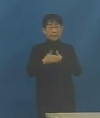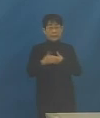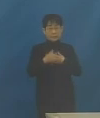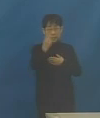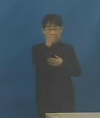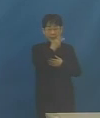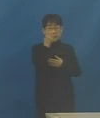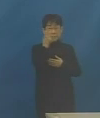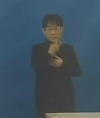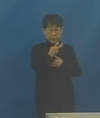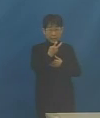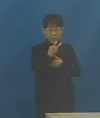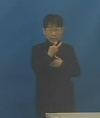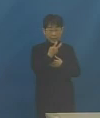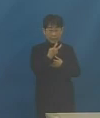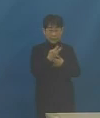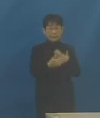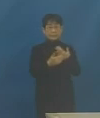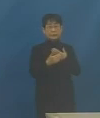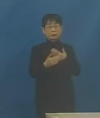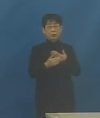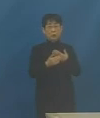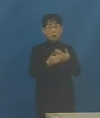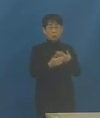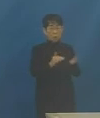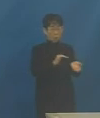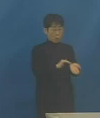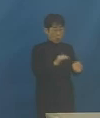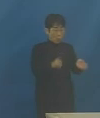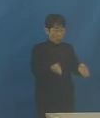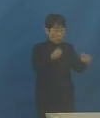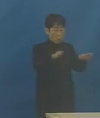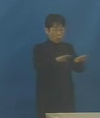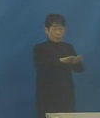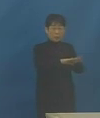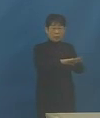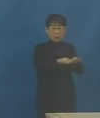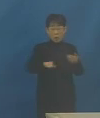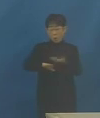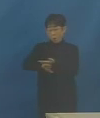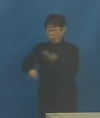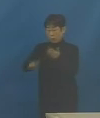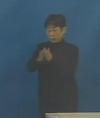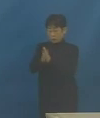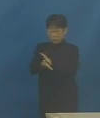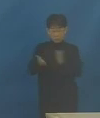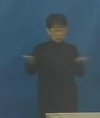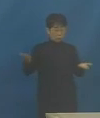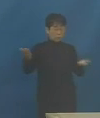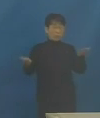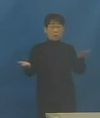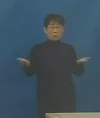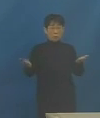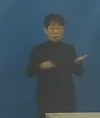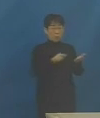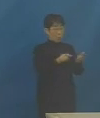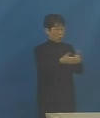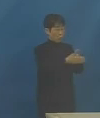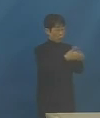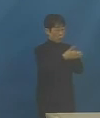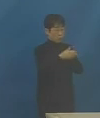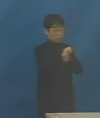日協力病院がですねあの他県と比較してものすごくあの協力していただいてまして